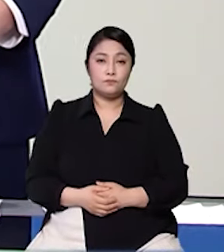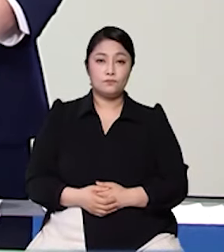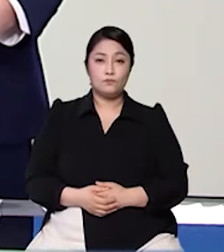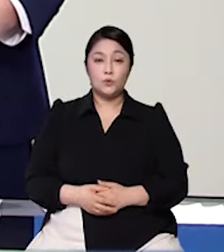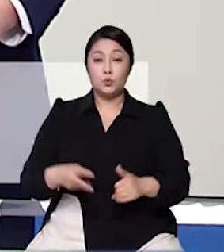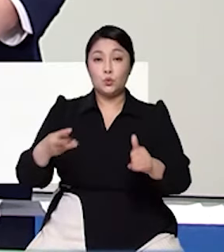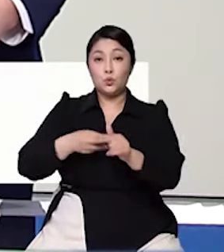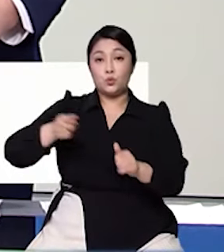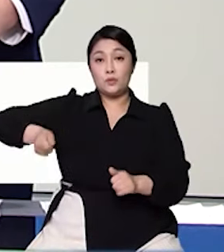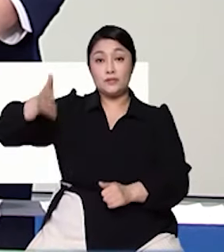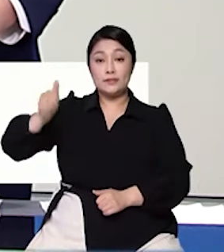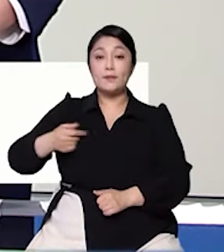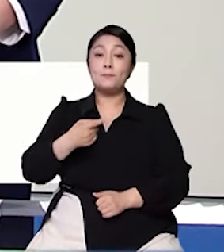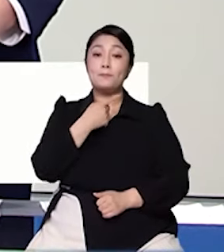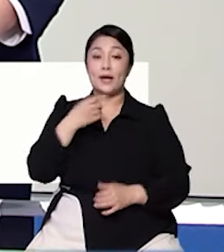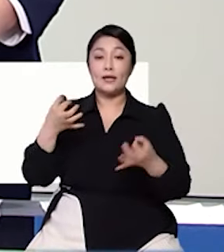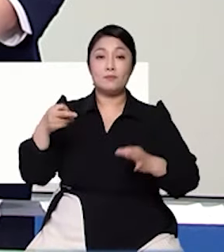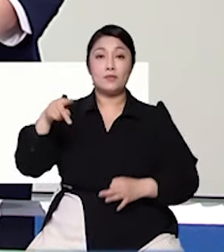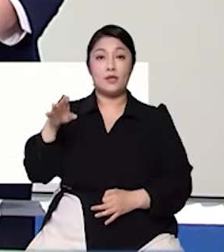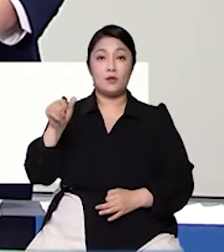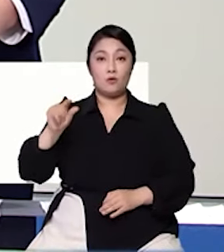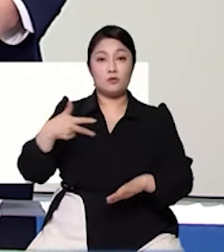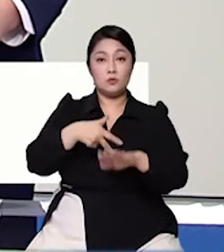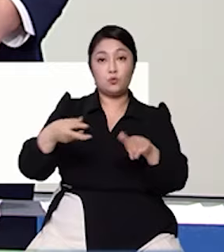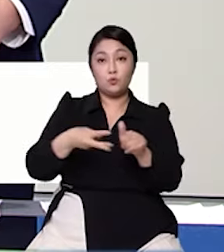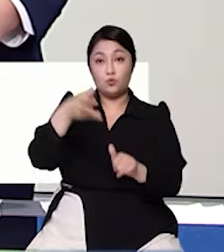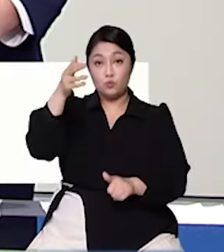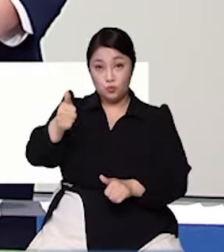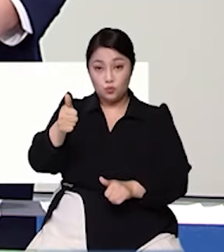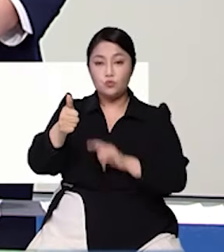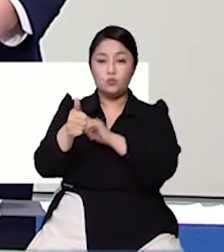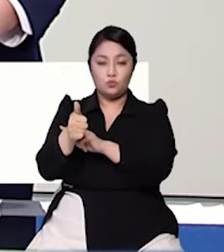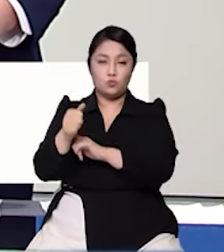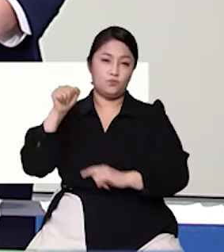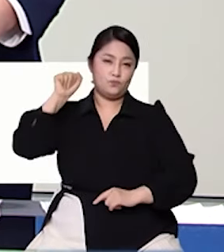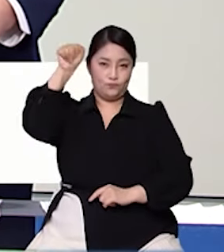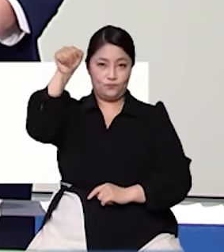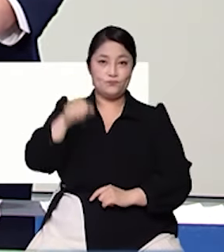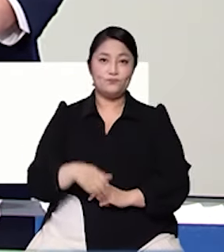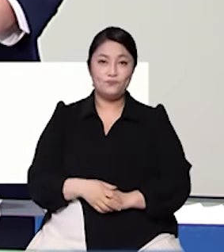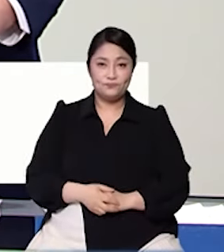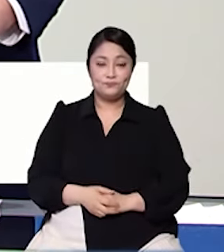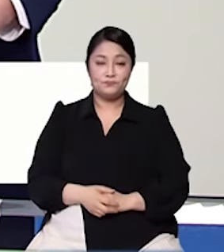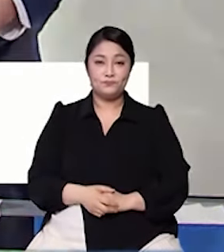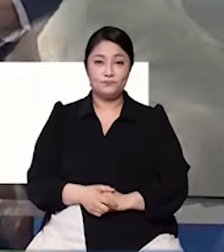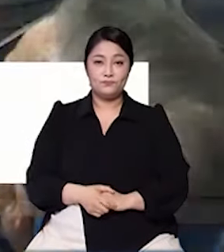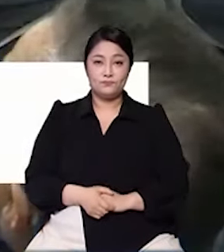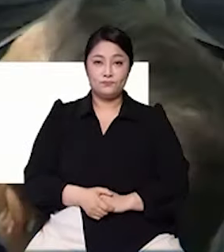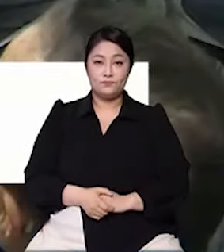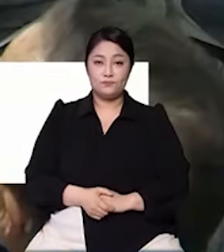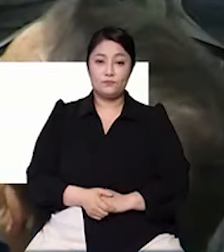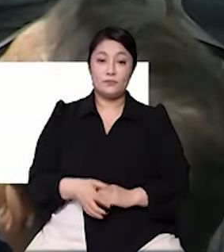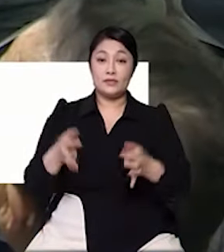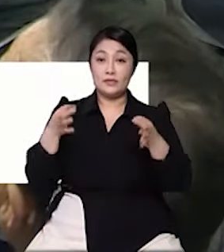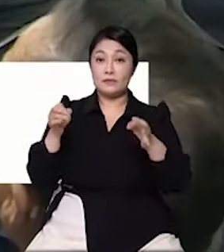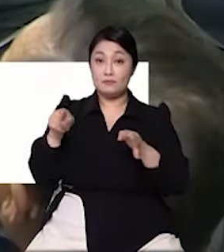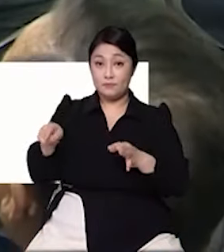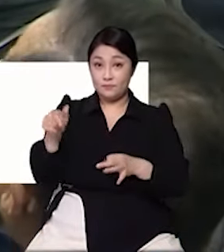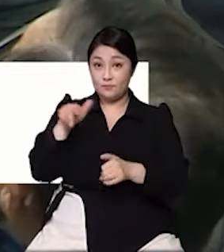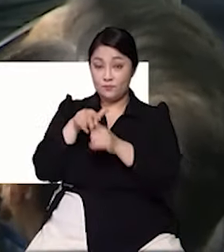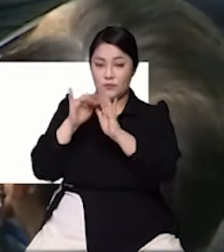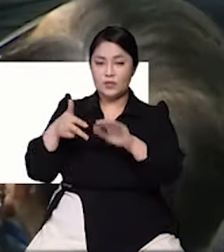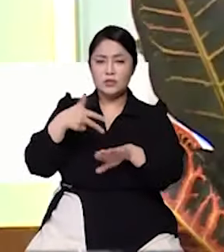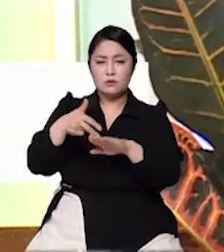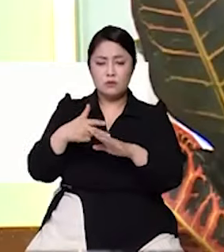군 의장을 지낸 김 삼원 침도 근원이 오는 6월 지방선거에서 군수 출사표를 던졌습니다 김 예비후보는